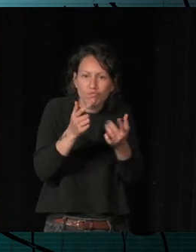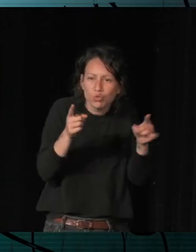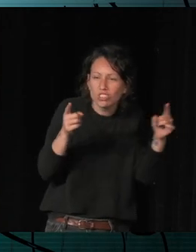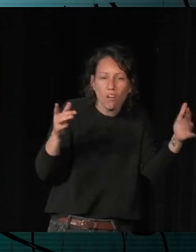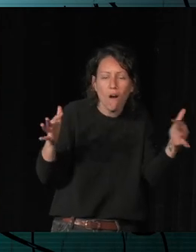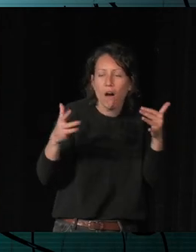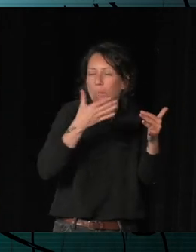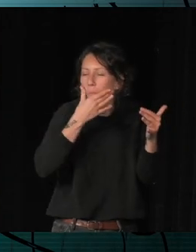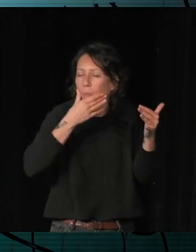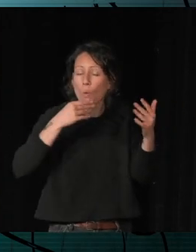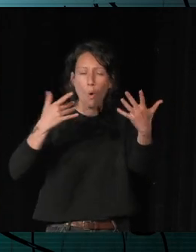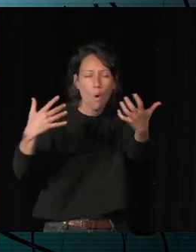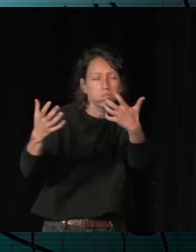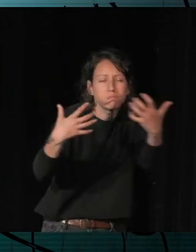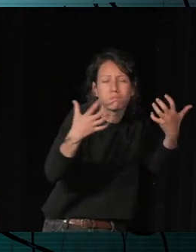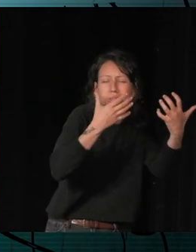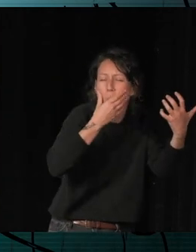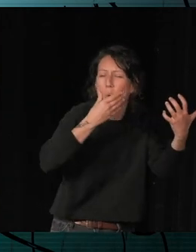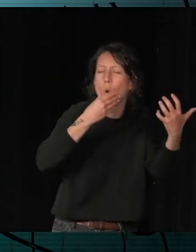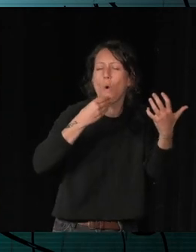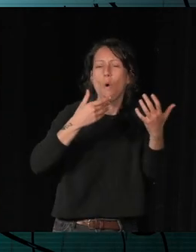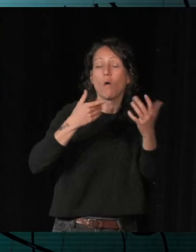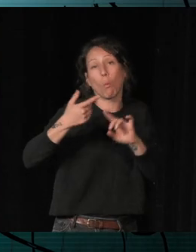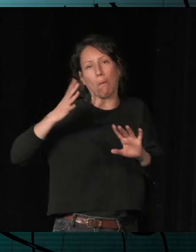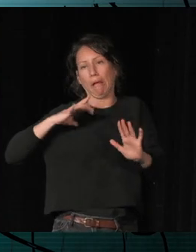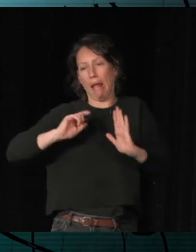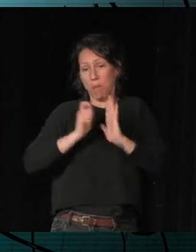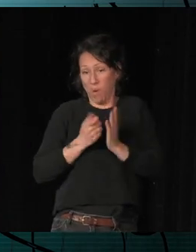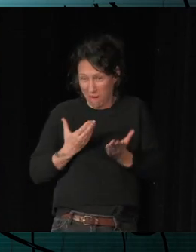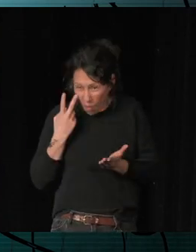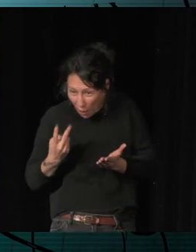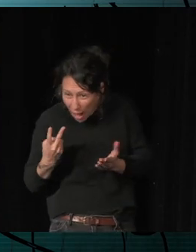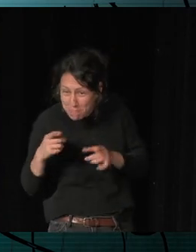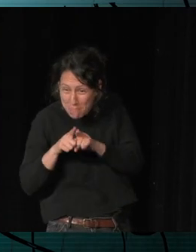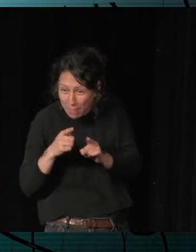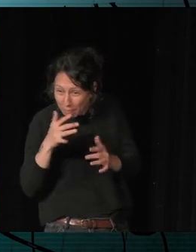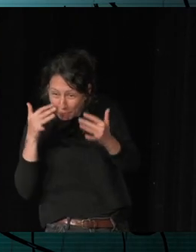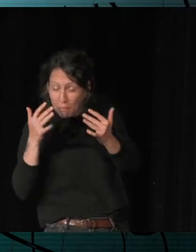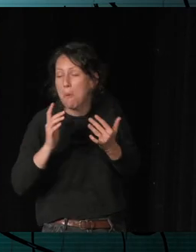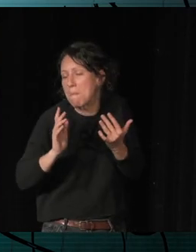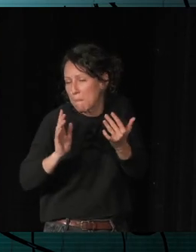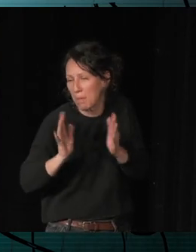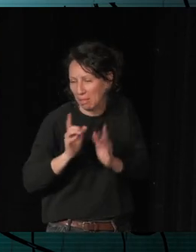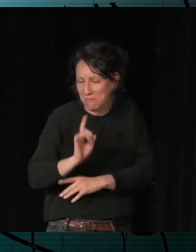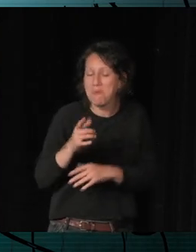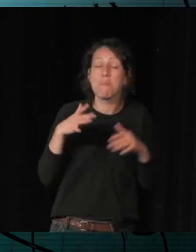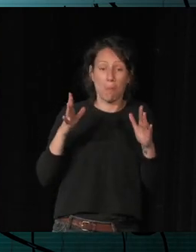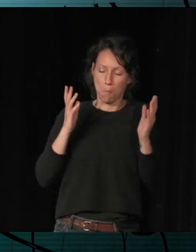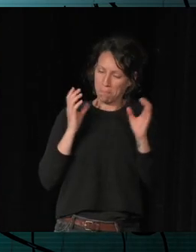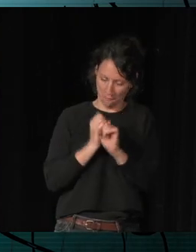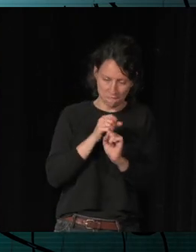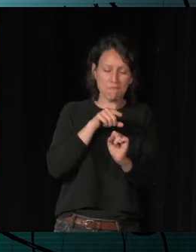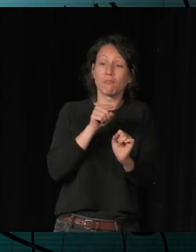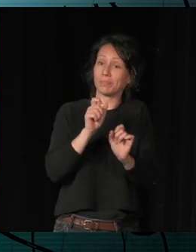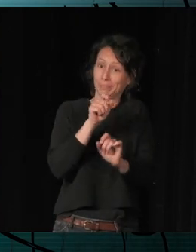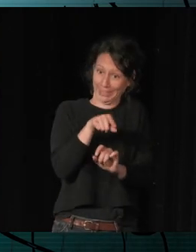graphismes étaient magnifiques je peut-être pas le regarder maintenant mais bref je pense qu'il a bien vieilli quand même ce jeul-à enfin bref ce jeul-là au deuxième tableau il y avait une descente au